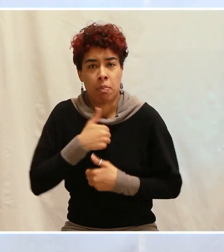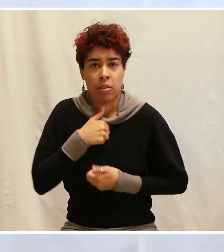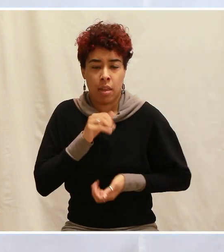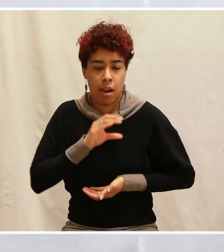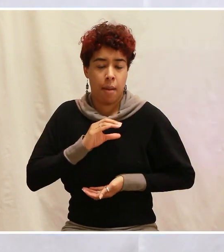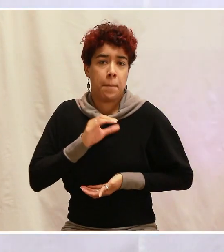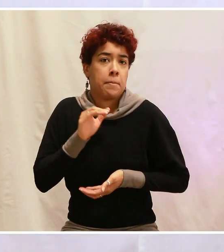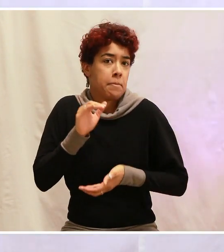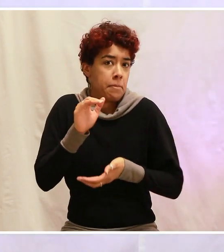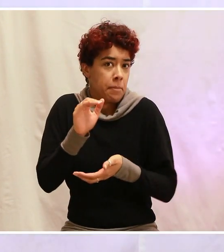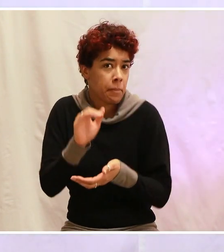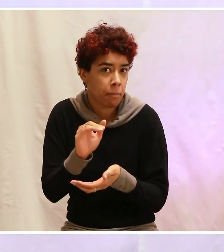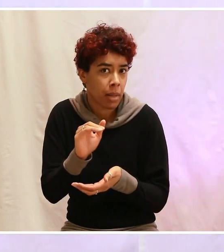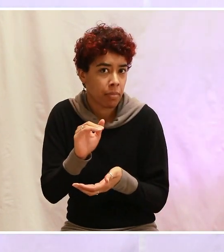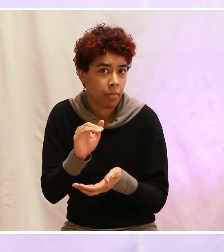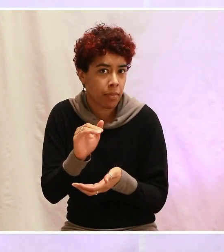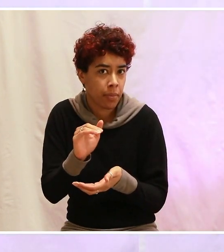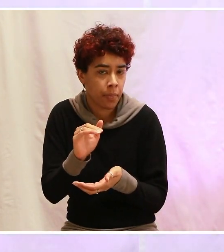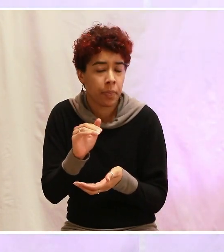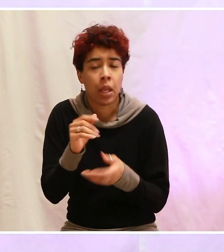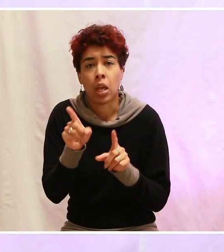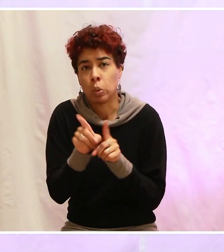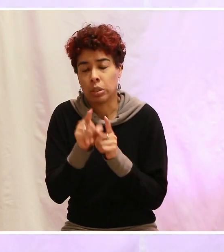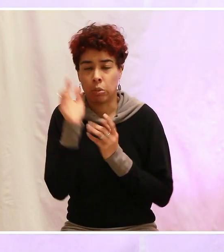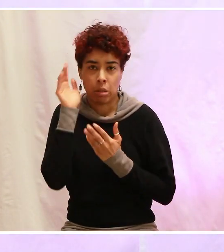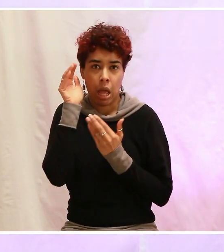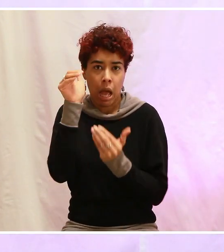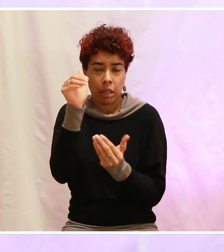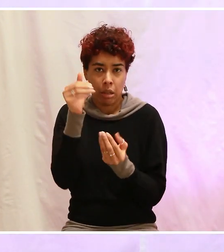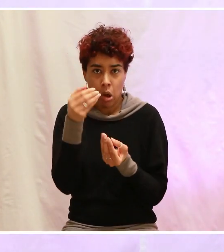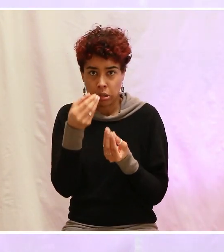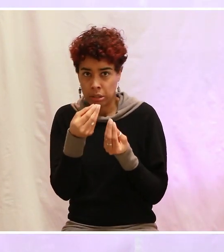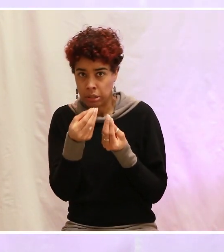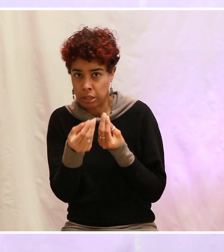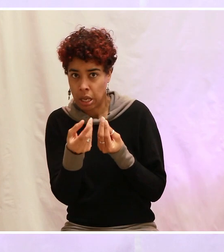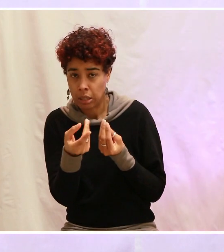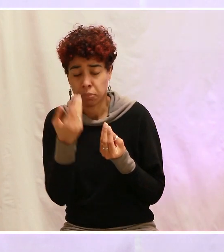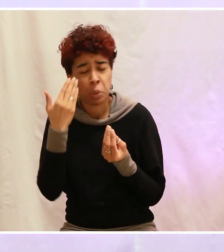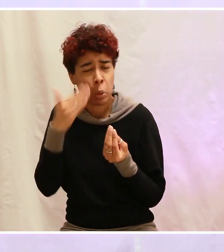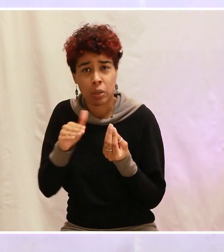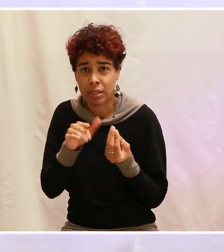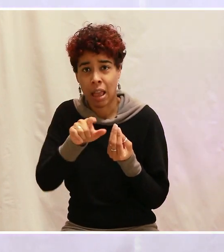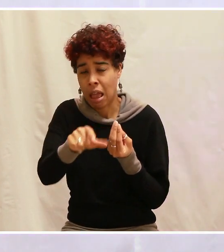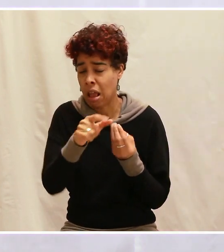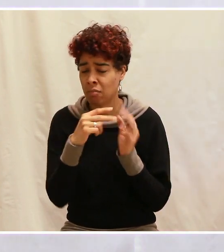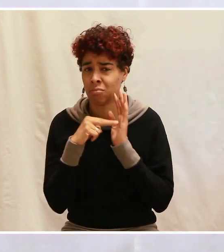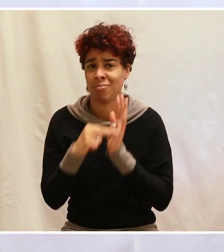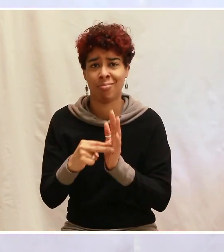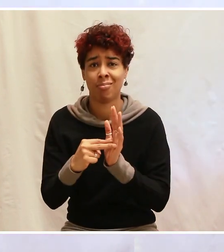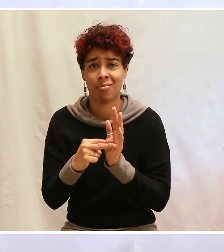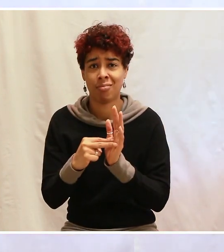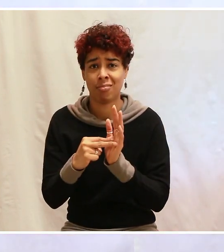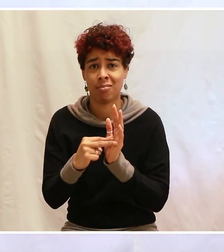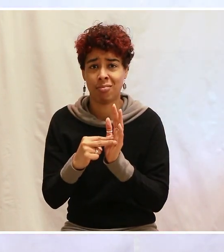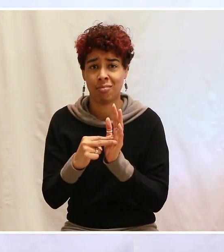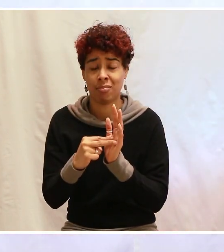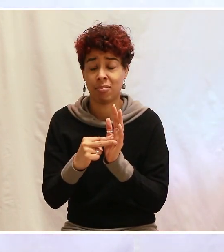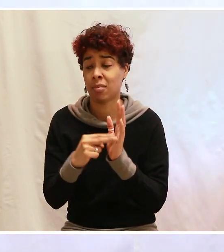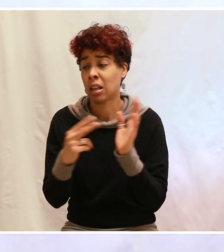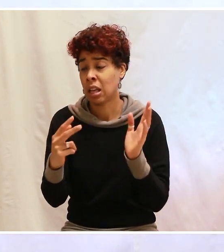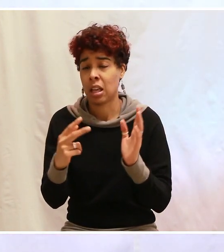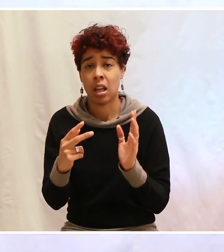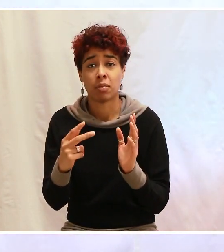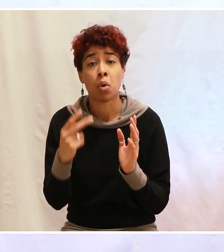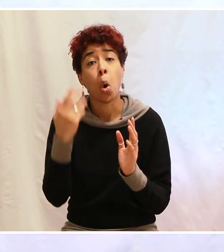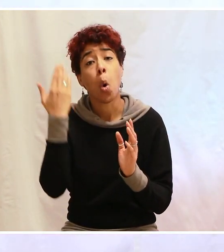personnel et des attentes envers cette personne, sachant que cette personne, elle est fiable. Et il n'y a pas de